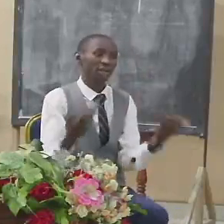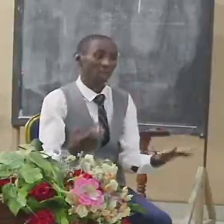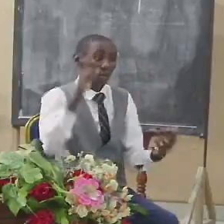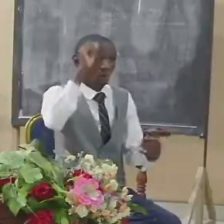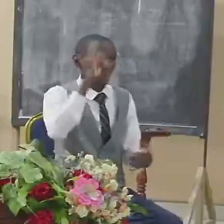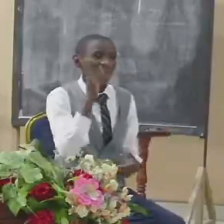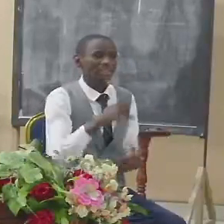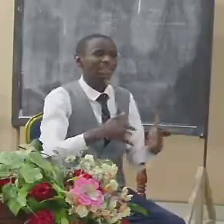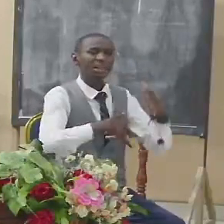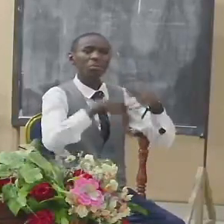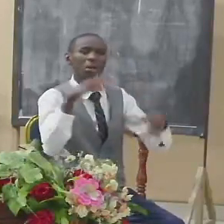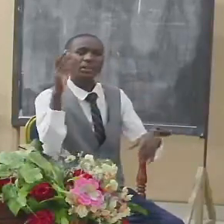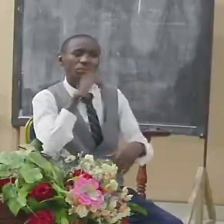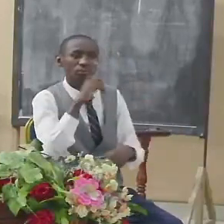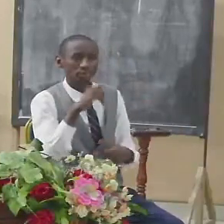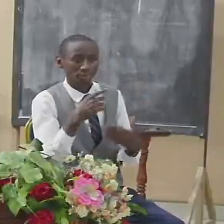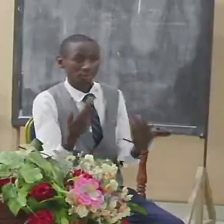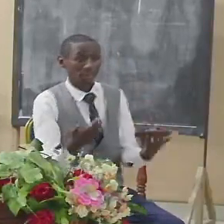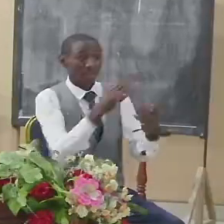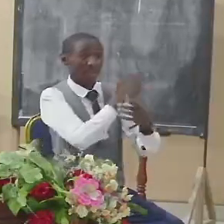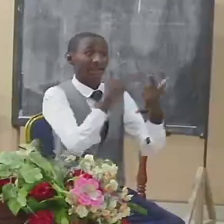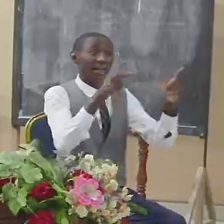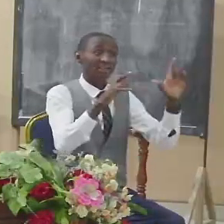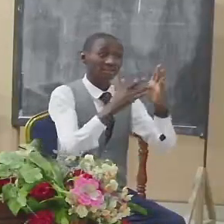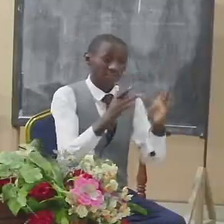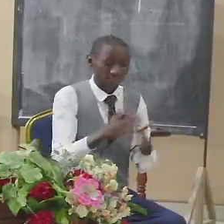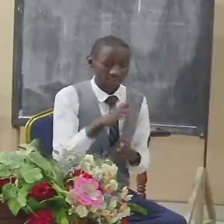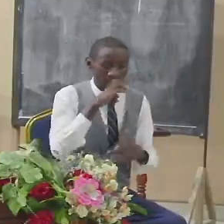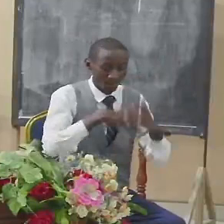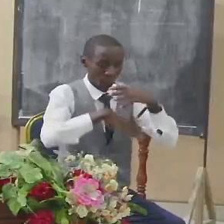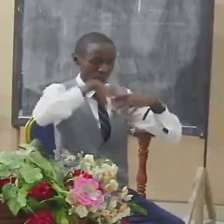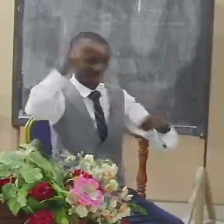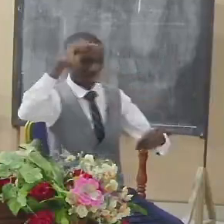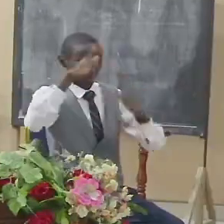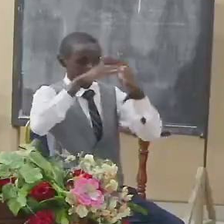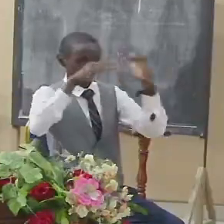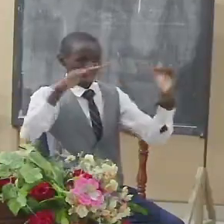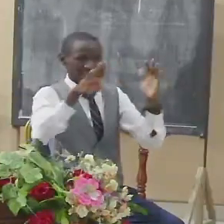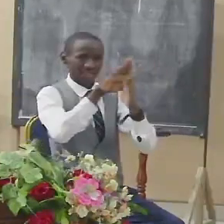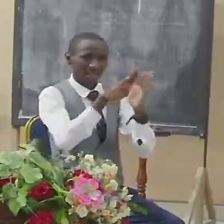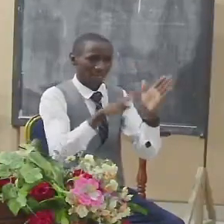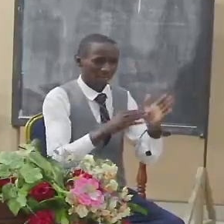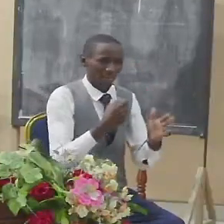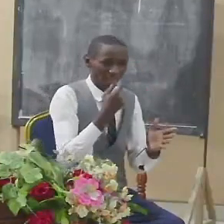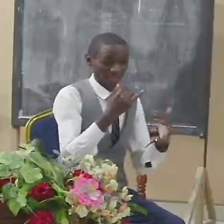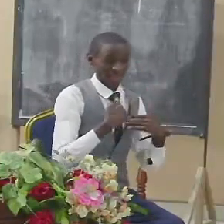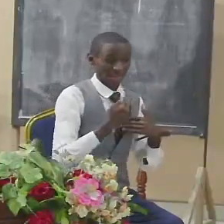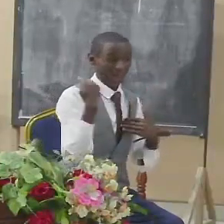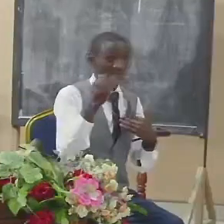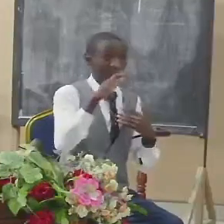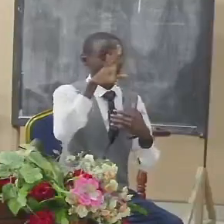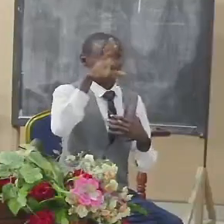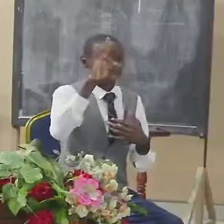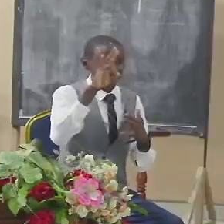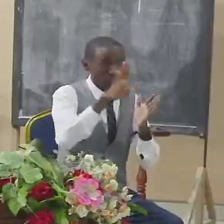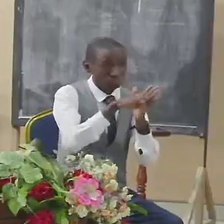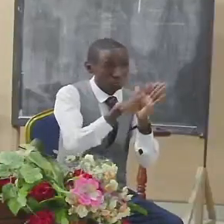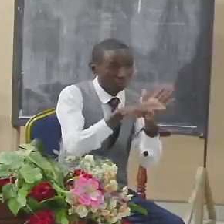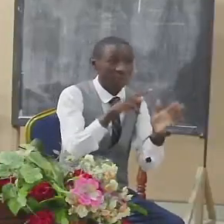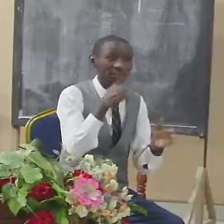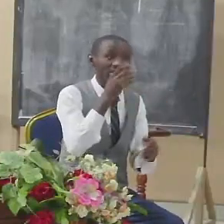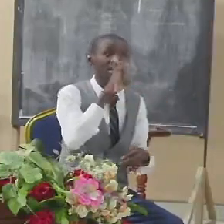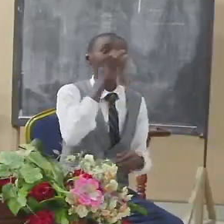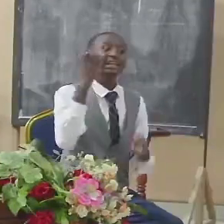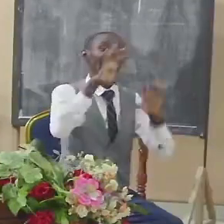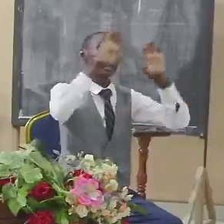parti. Dio akafufuka kaenda. Et quand il est parti. Na wakati alienda. Biblia inasema. Il y avait cette porte qui était éternelle. Ulikuwa ile mlango wa